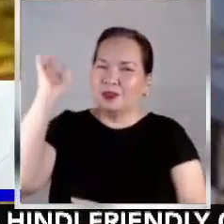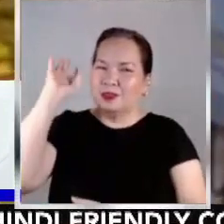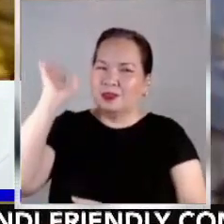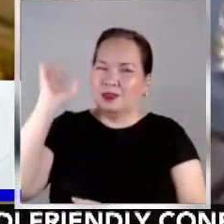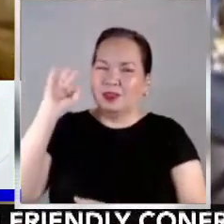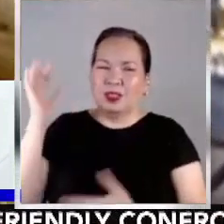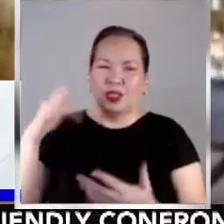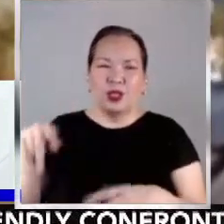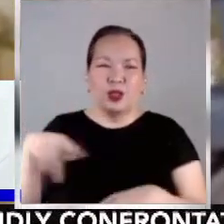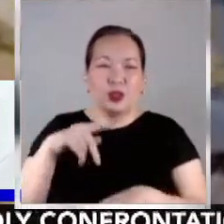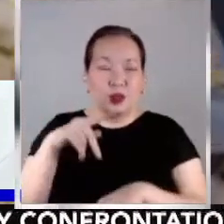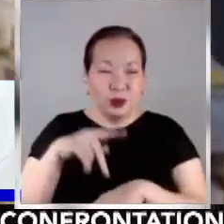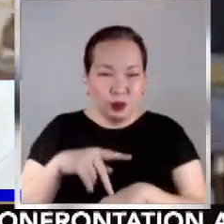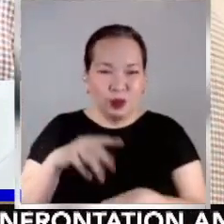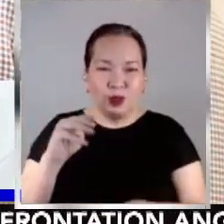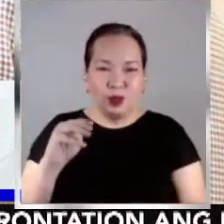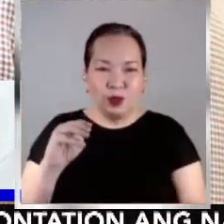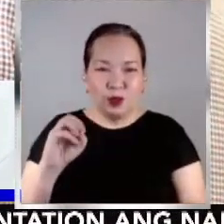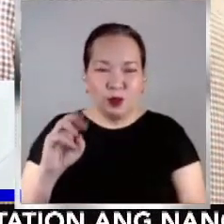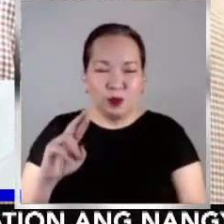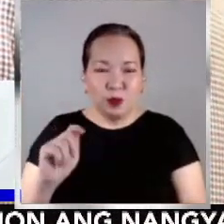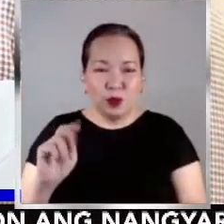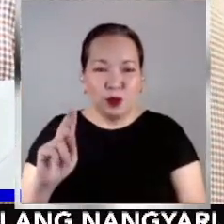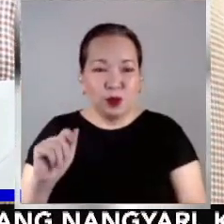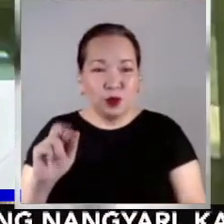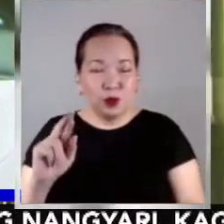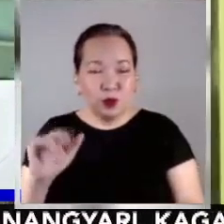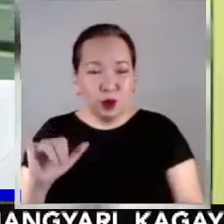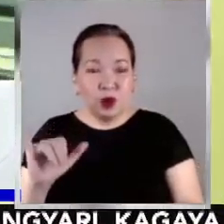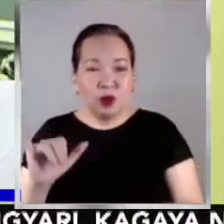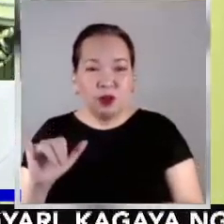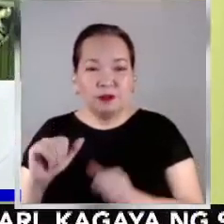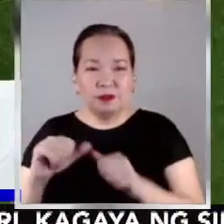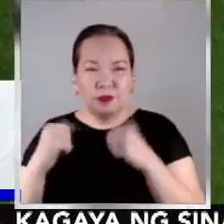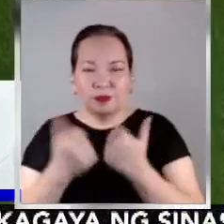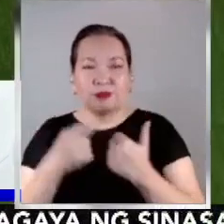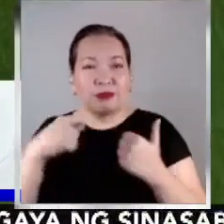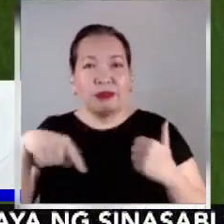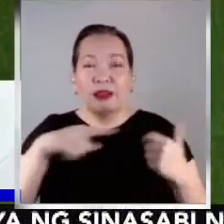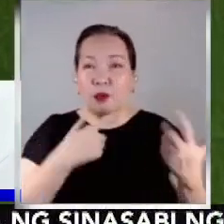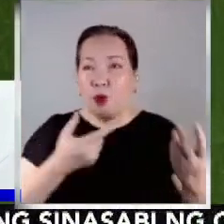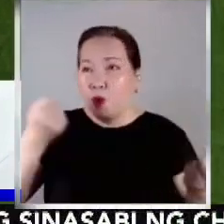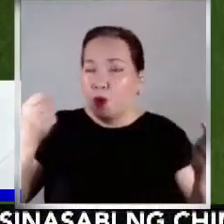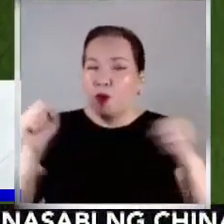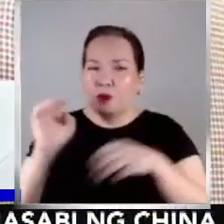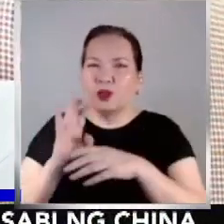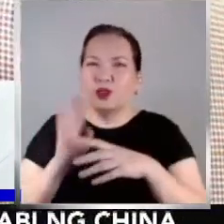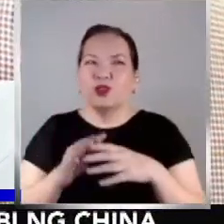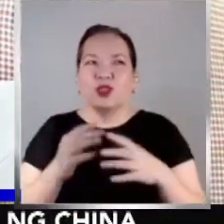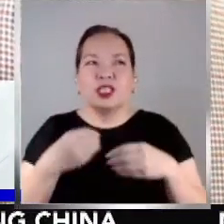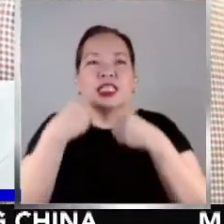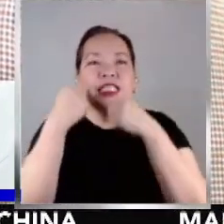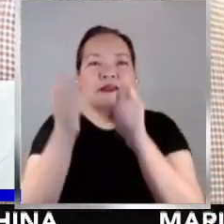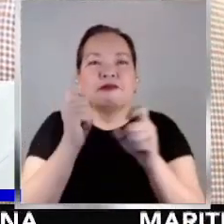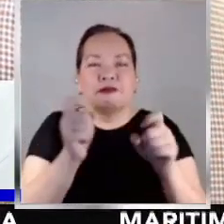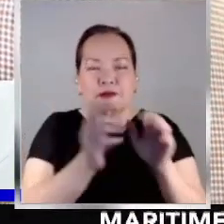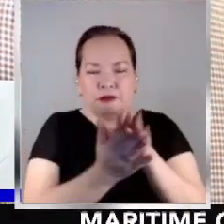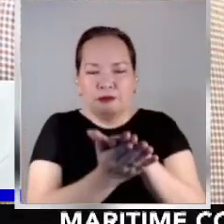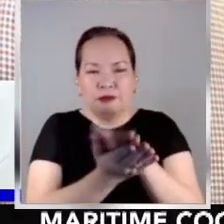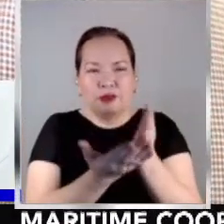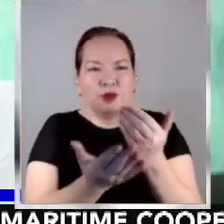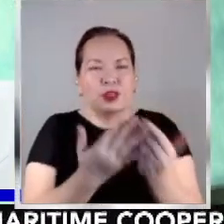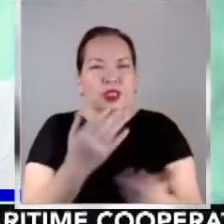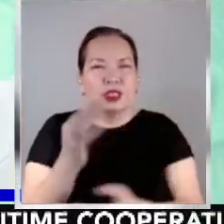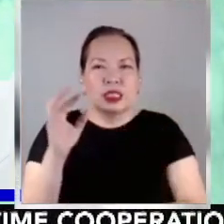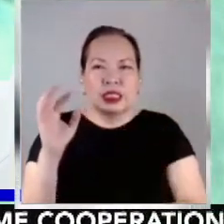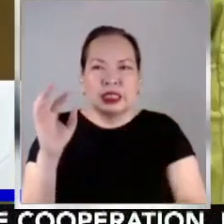Mortuary Association. It was just a bunch of funeral owners who got together. We always raffle out caskets. We gave away around 6 to 7